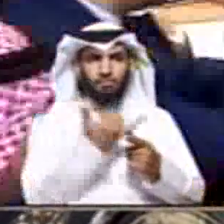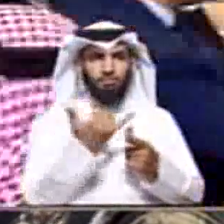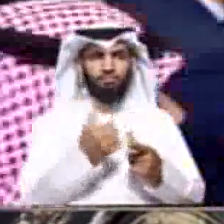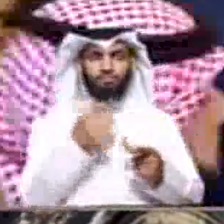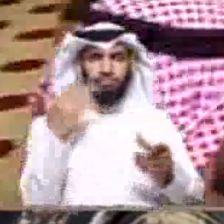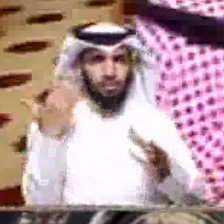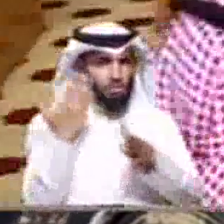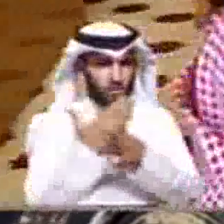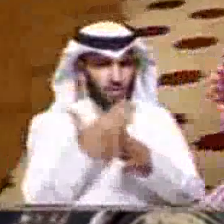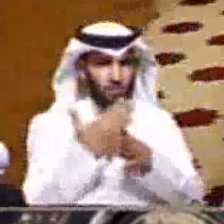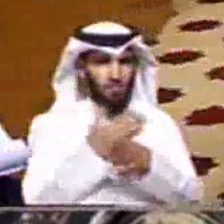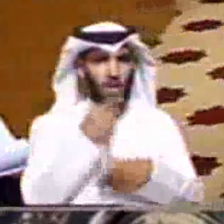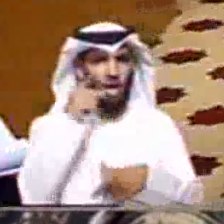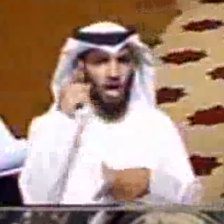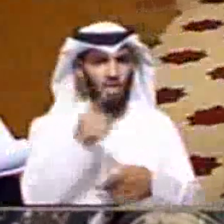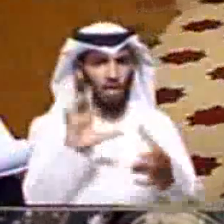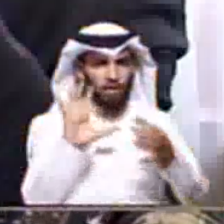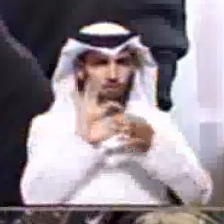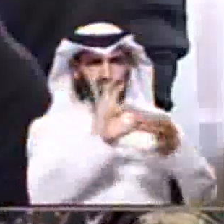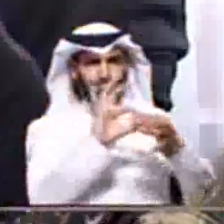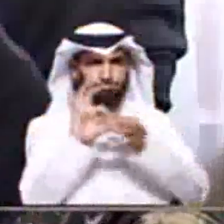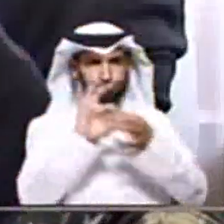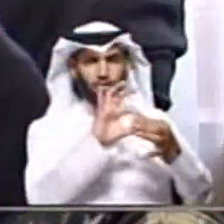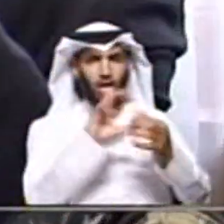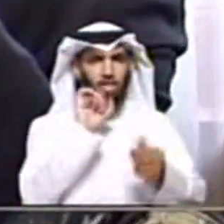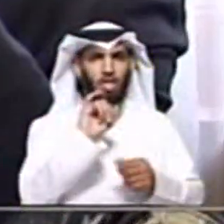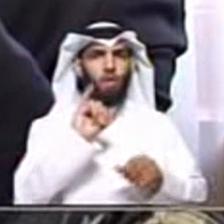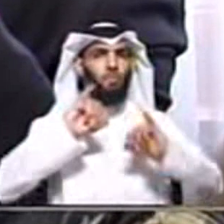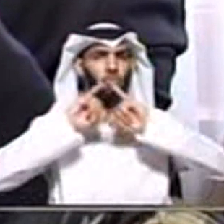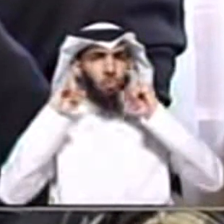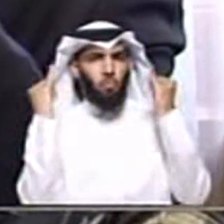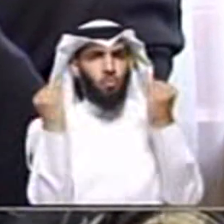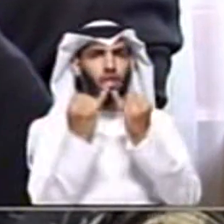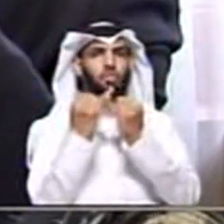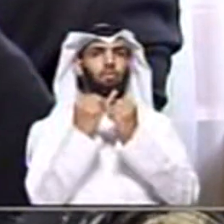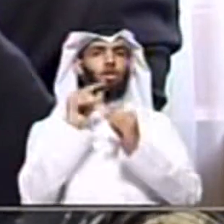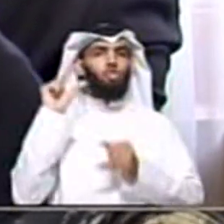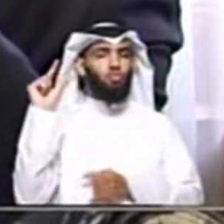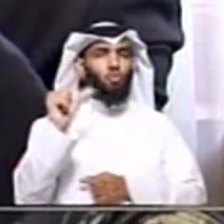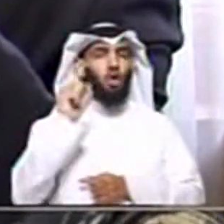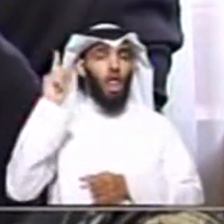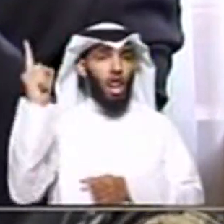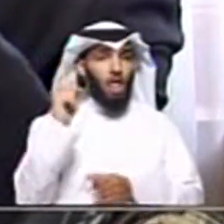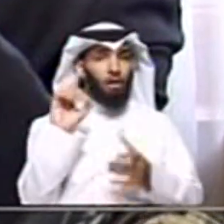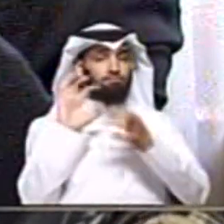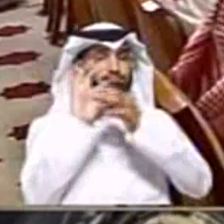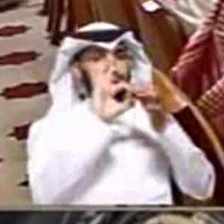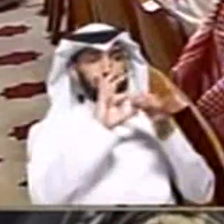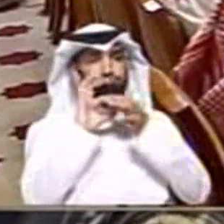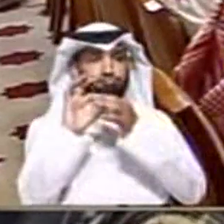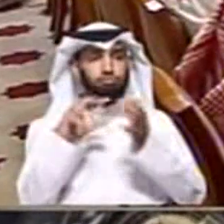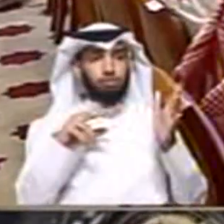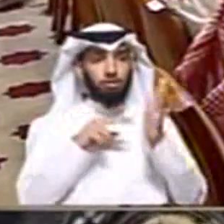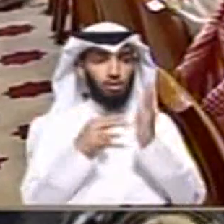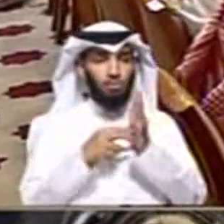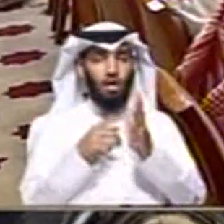كونها تعد حلقة وصل مع المنظمات الدولية والإقليمية المعنية بالإجراءات والمعلومات